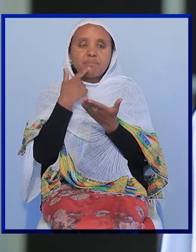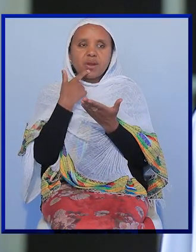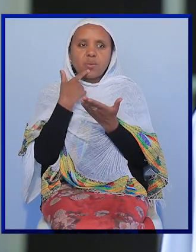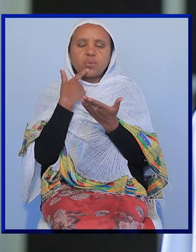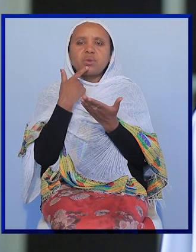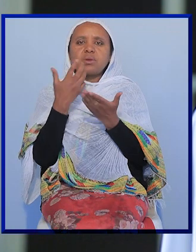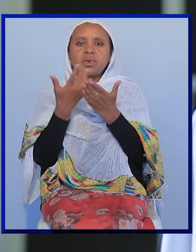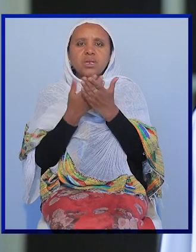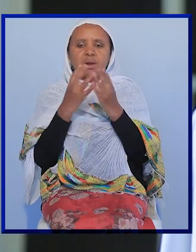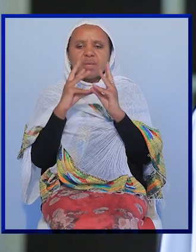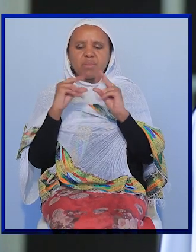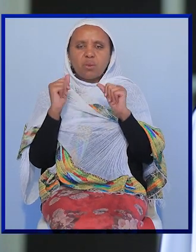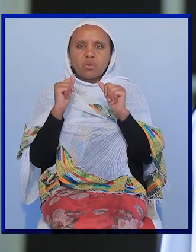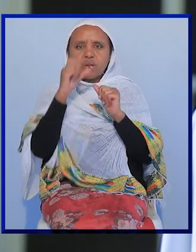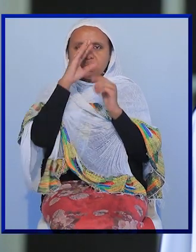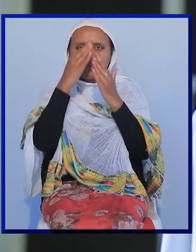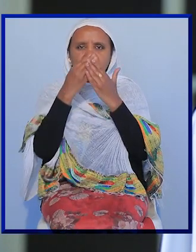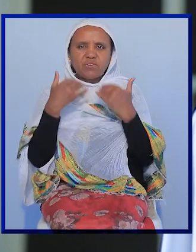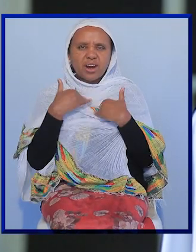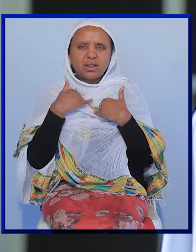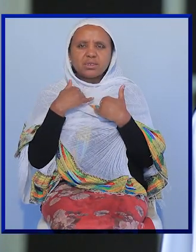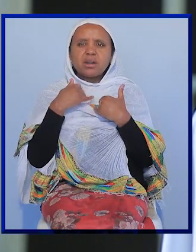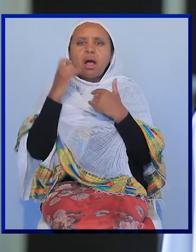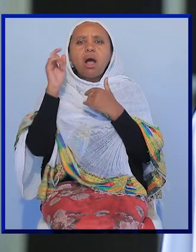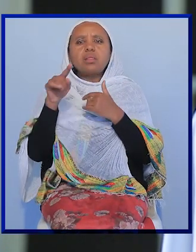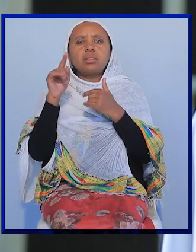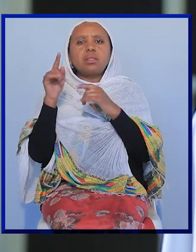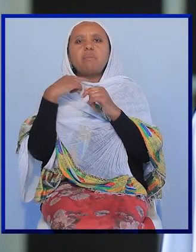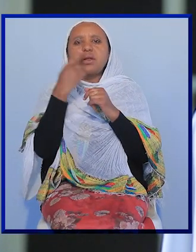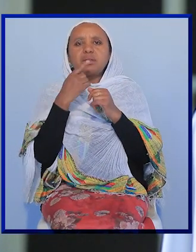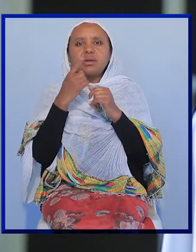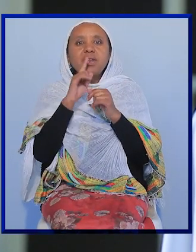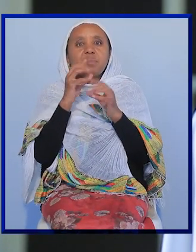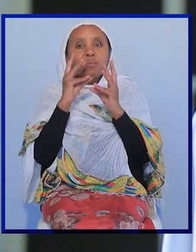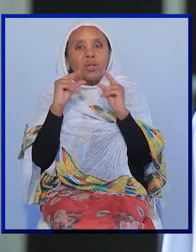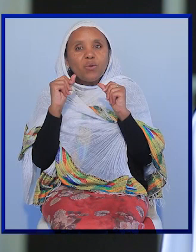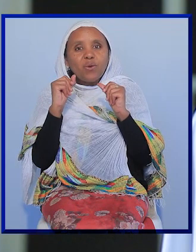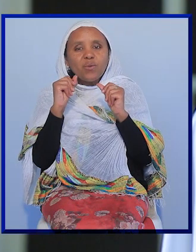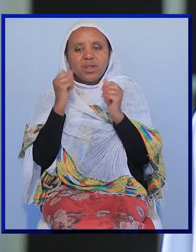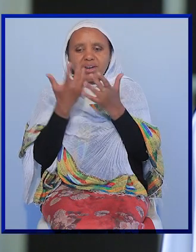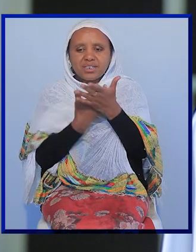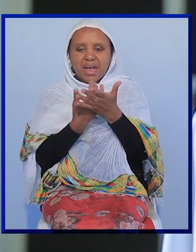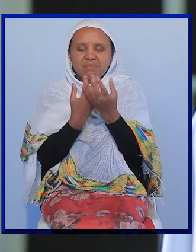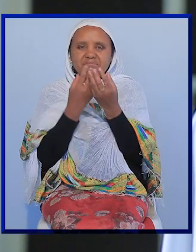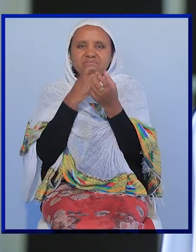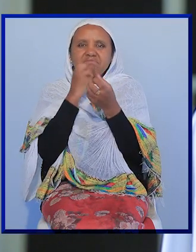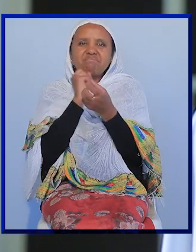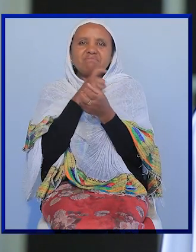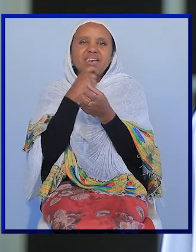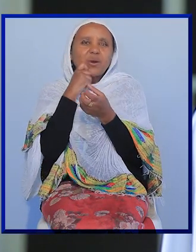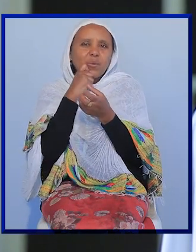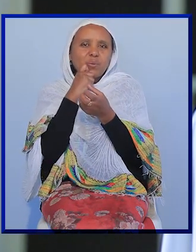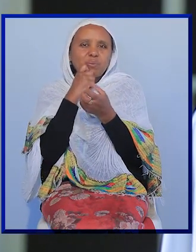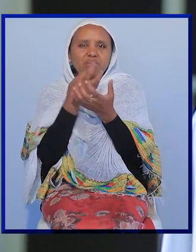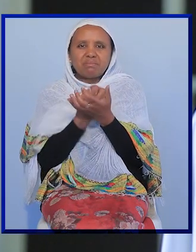እንደ ሳርም የሚጠወልገውን የሰው ልጅ ትፈራ ዘንድ አንተ ማነህ ይላል። እንደምን የሚጠወልገውን አለ? እንደ ሳር የሚጠወልገው። አያችሁ፣